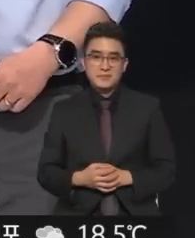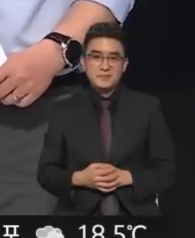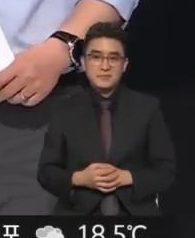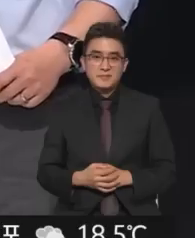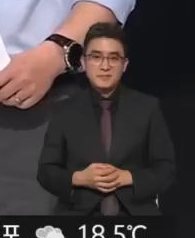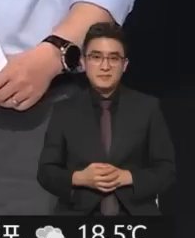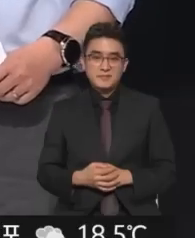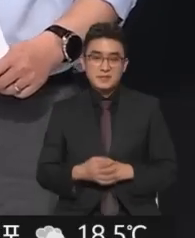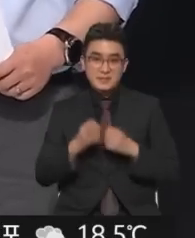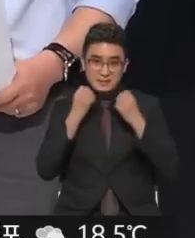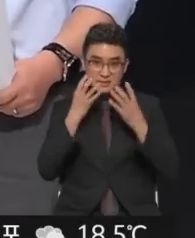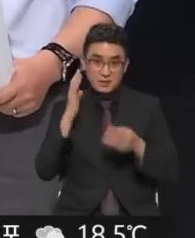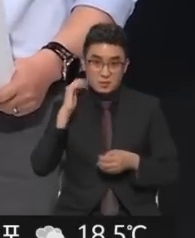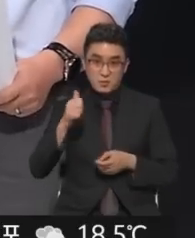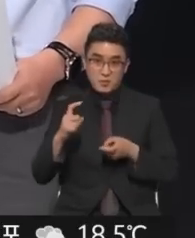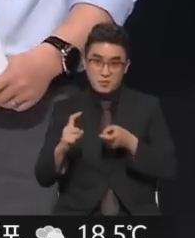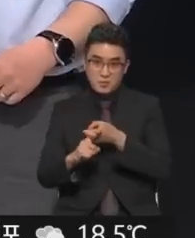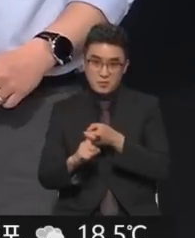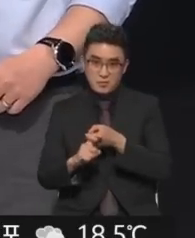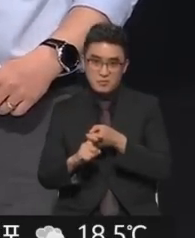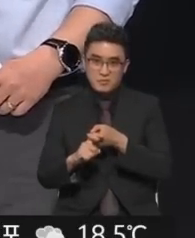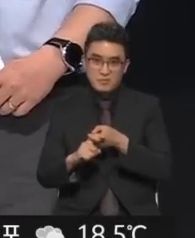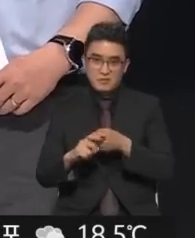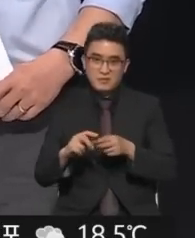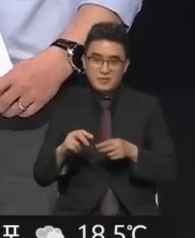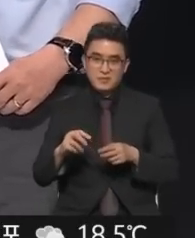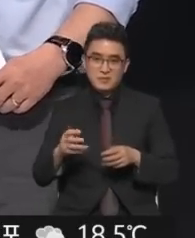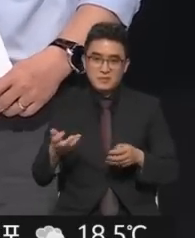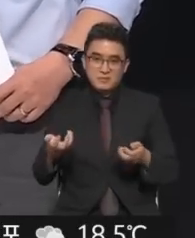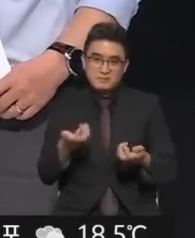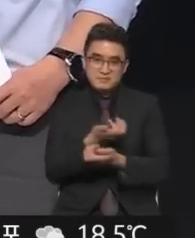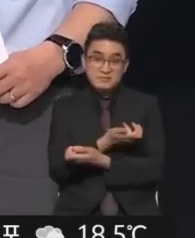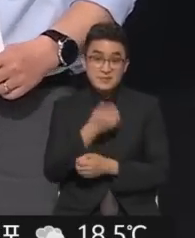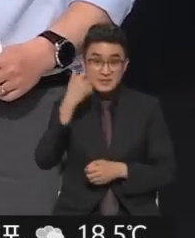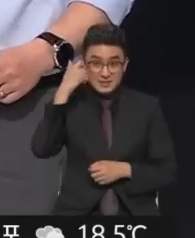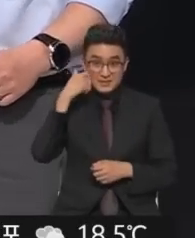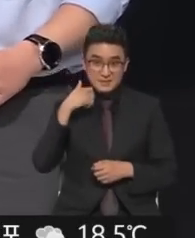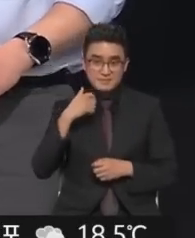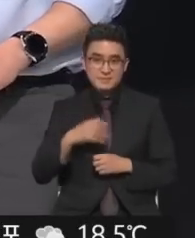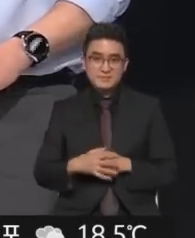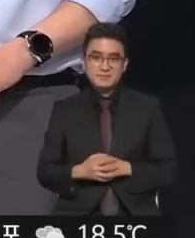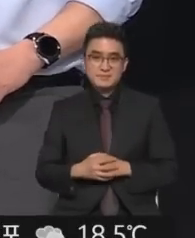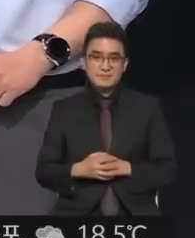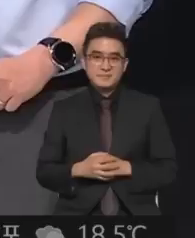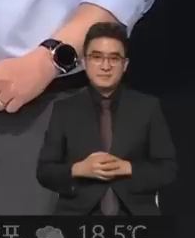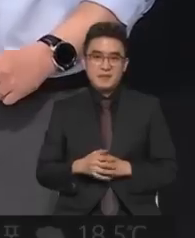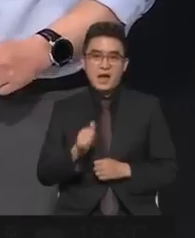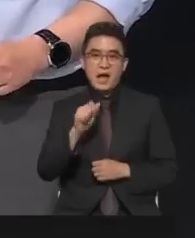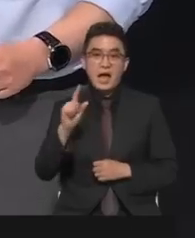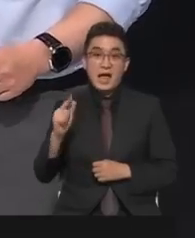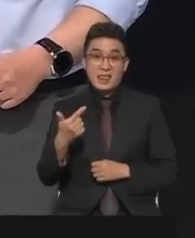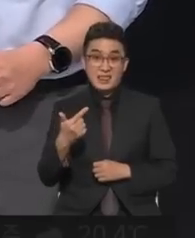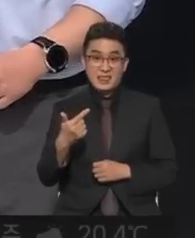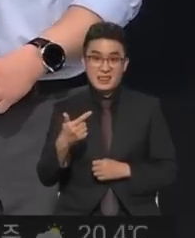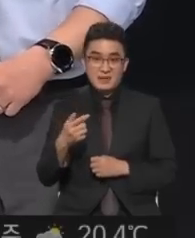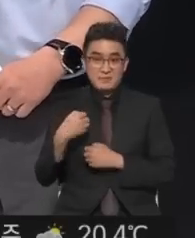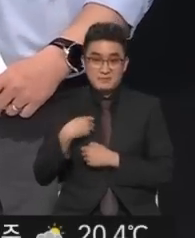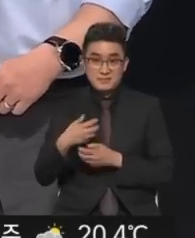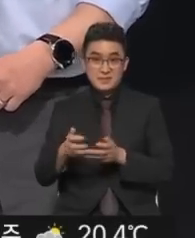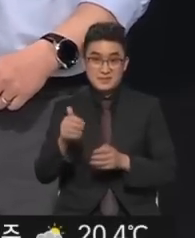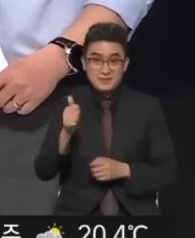결국은 신핵관들에게 자리를 내주게 되는 걸까요? 최근 급부상한 신핵관 후보가 있죠. 한동훈 법무부